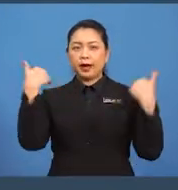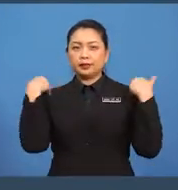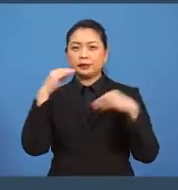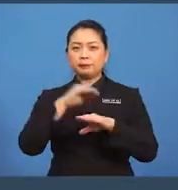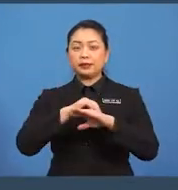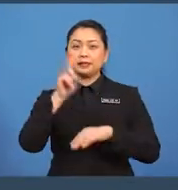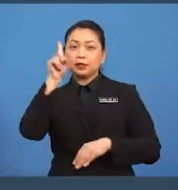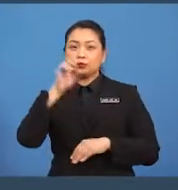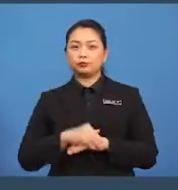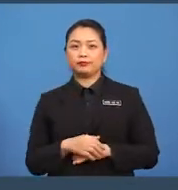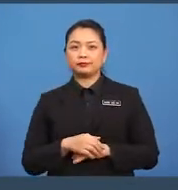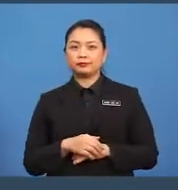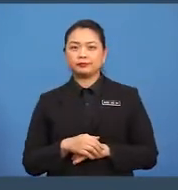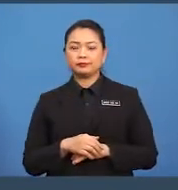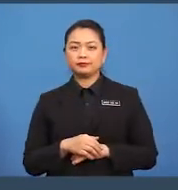1.